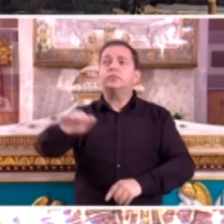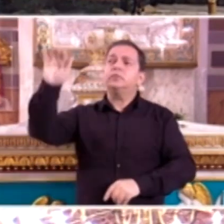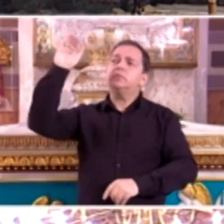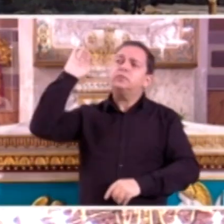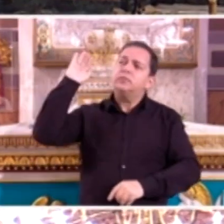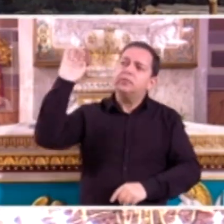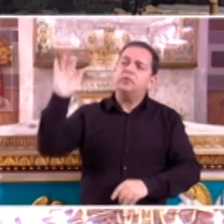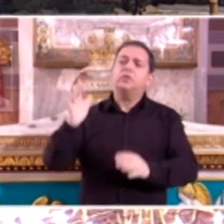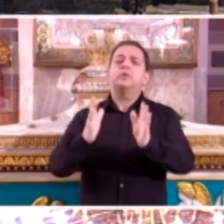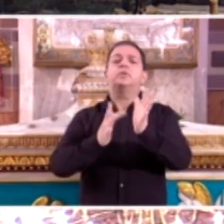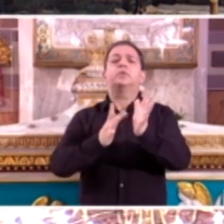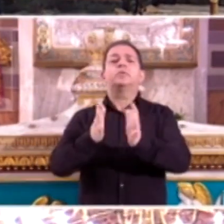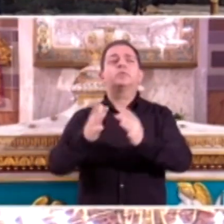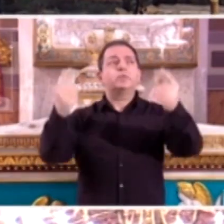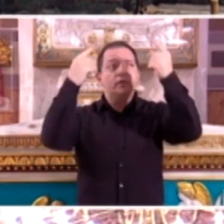Διονύσιε